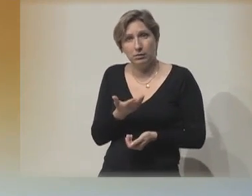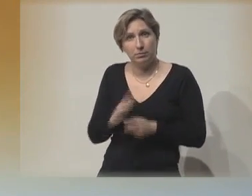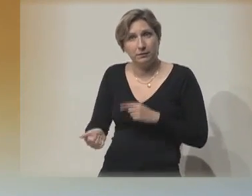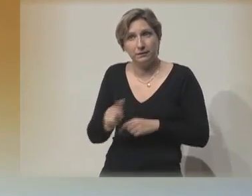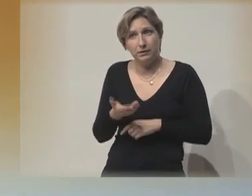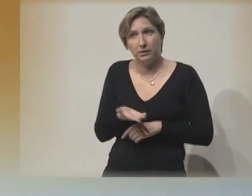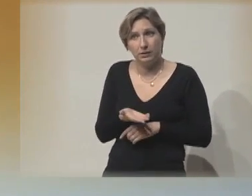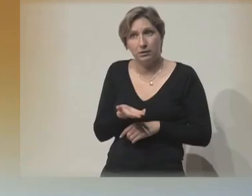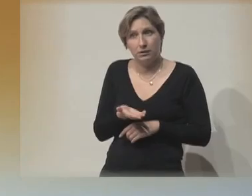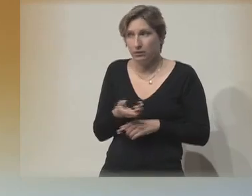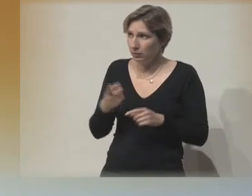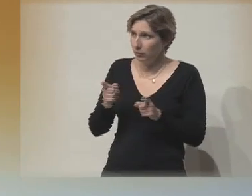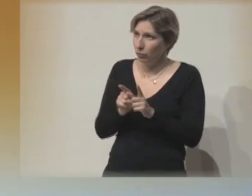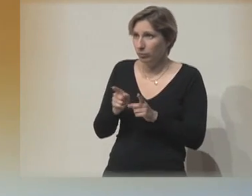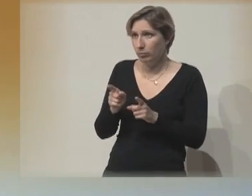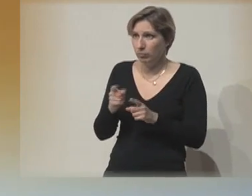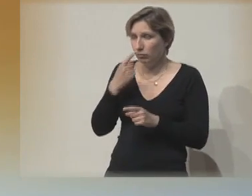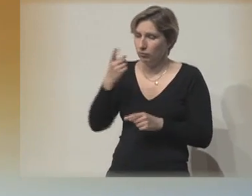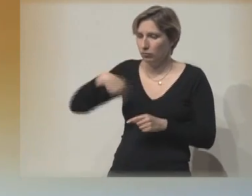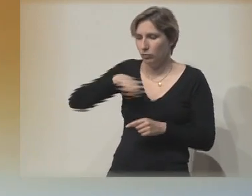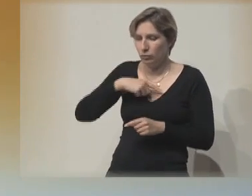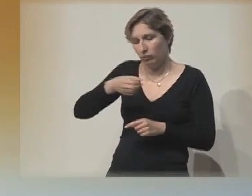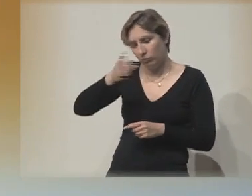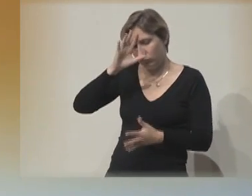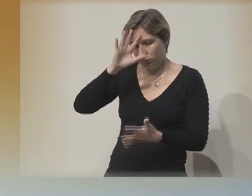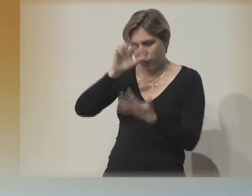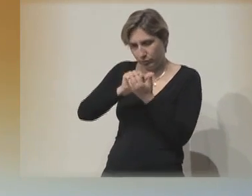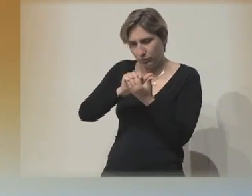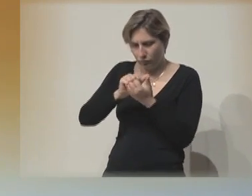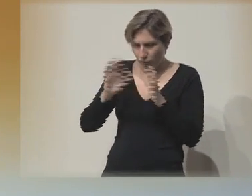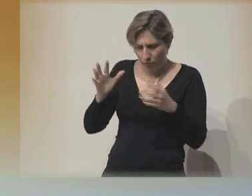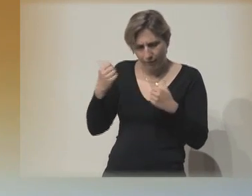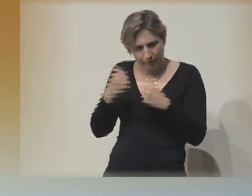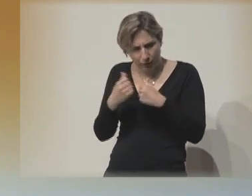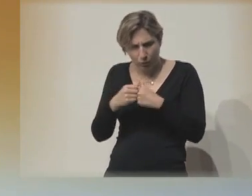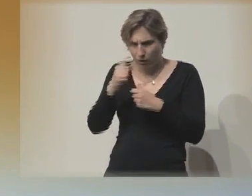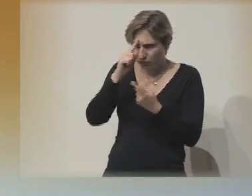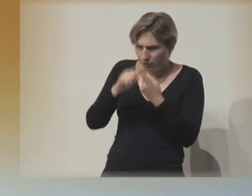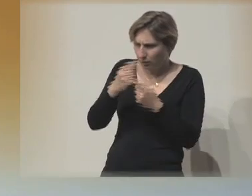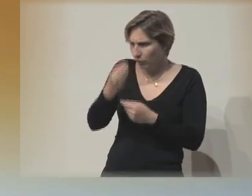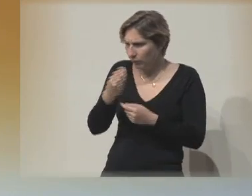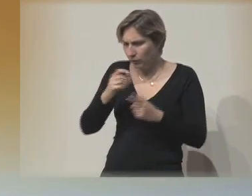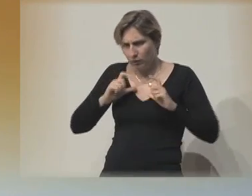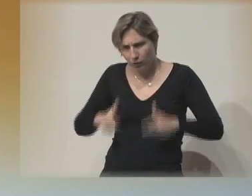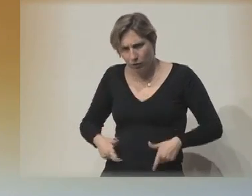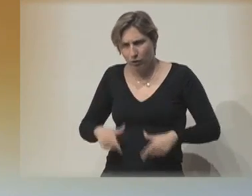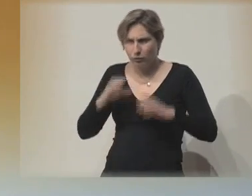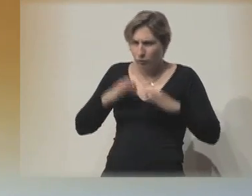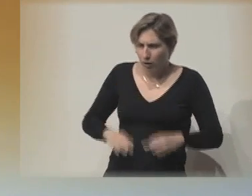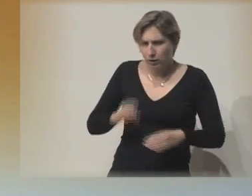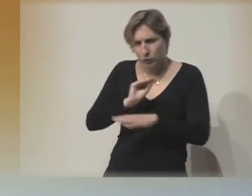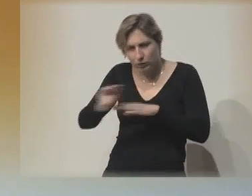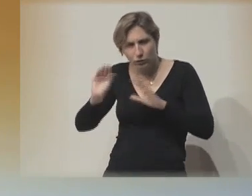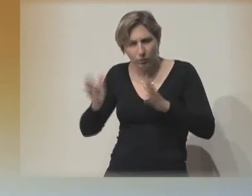et comme si nous ignorions les uns et les autres ce qu'il faut faire pour la sécurité des établissements scolaires. Alors je